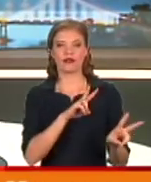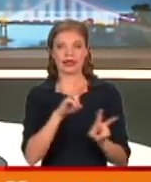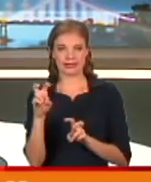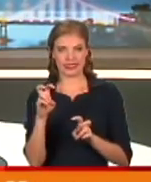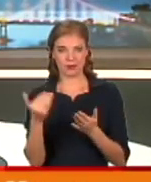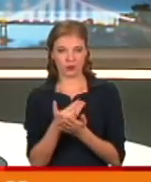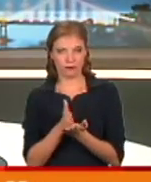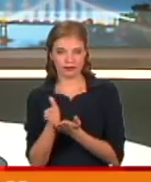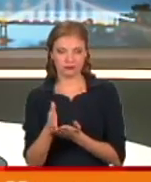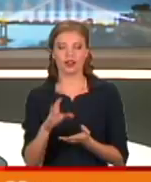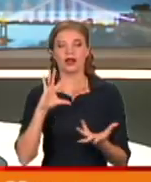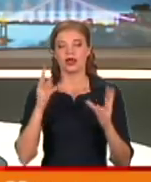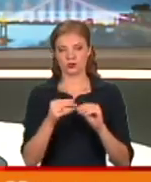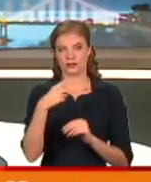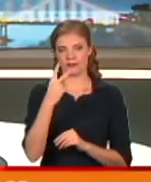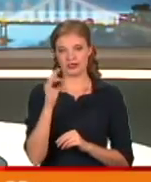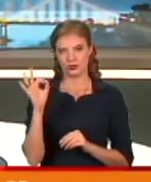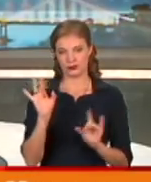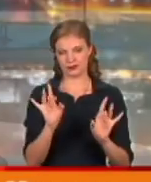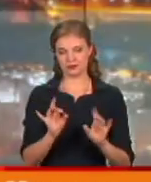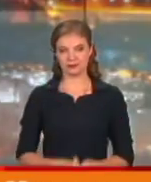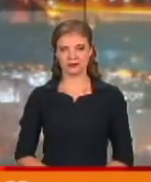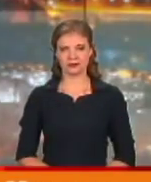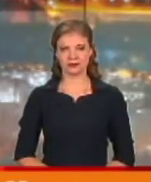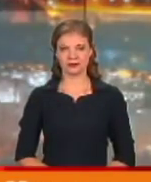розділі «Вікна». Результати вже о 22-й годині.